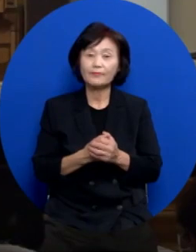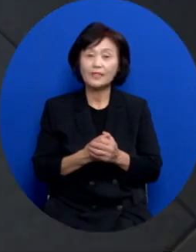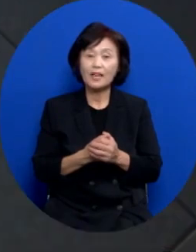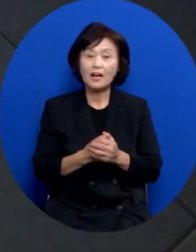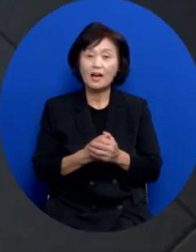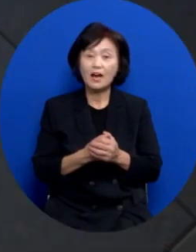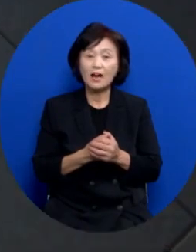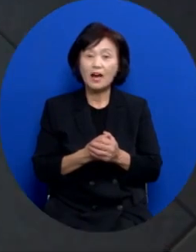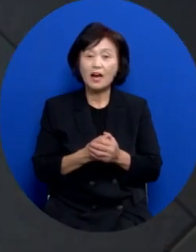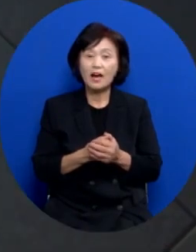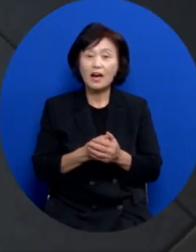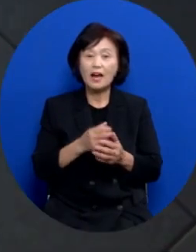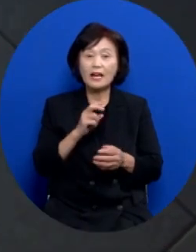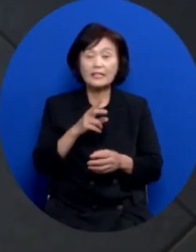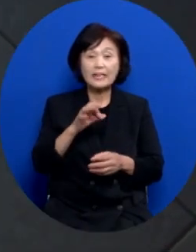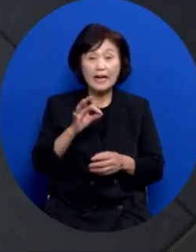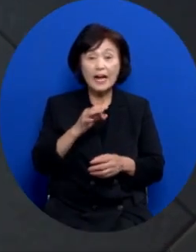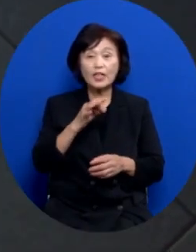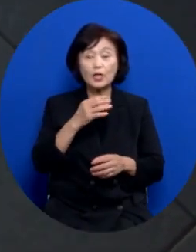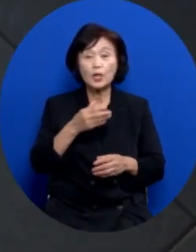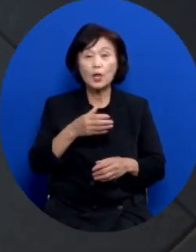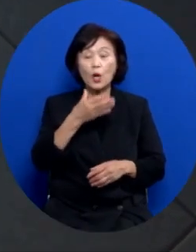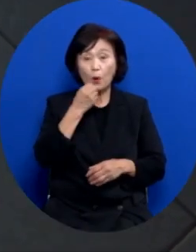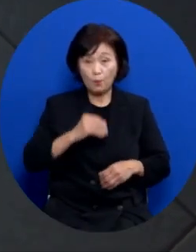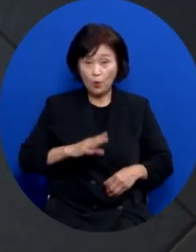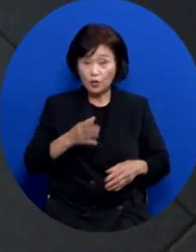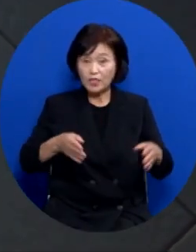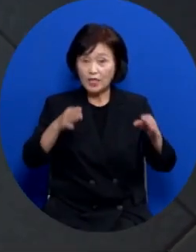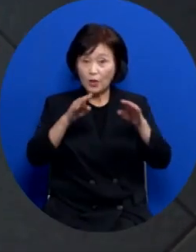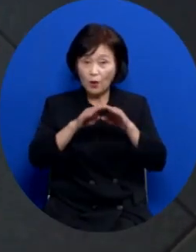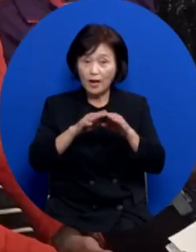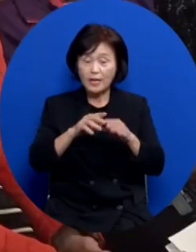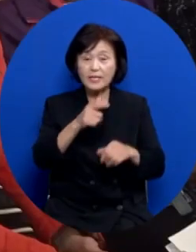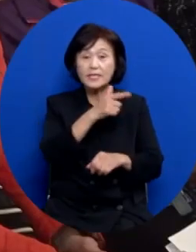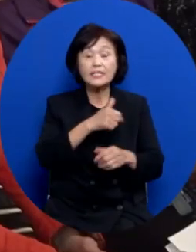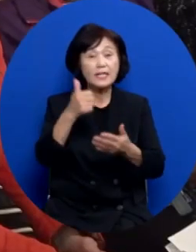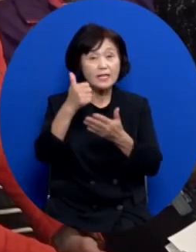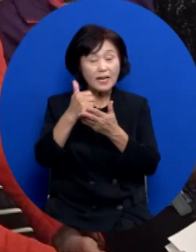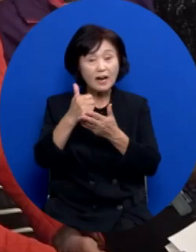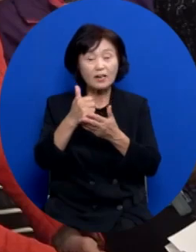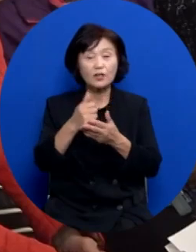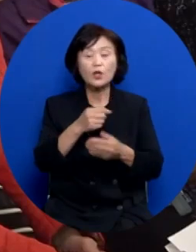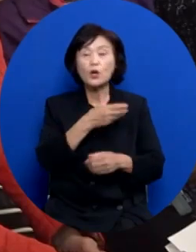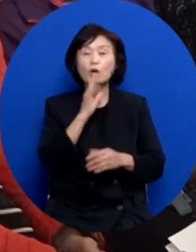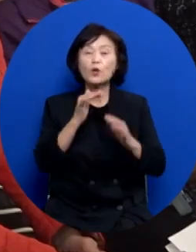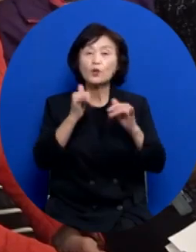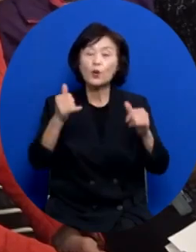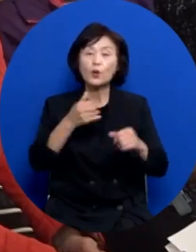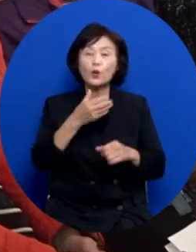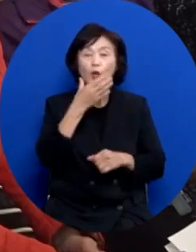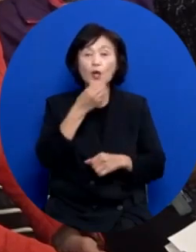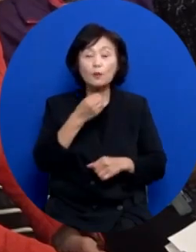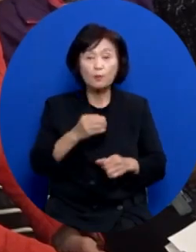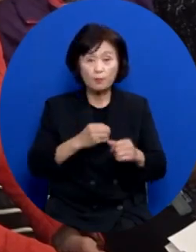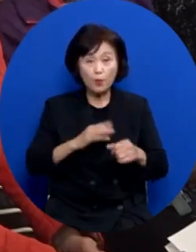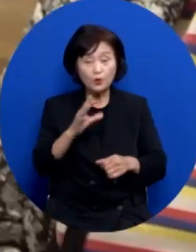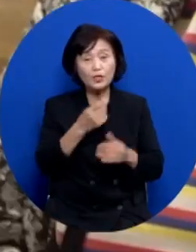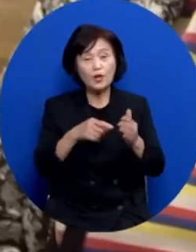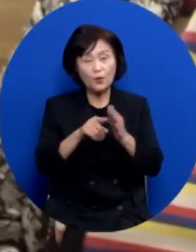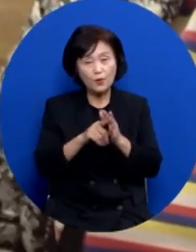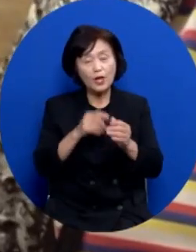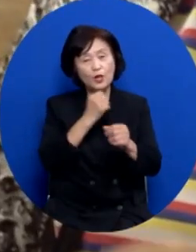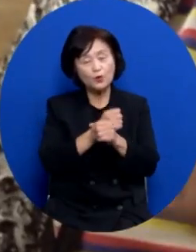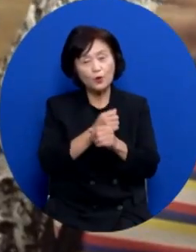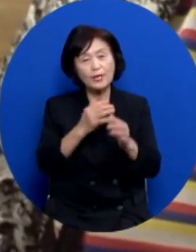복지관 법인 영안복지재단의 양병희 이사장은 중랑구청을 비롯해 노인복지를 위해 함께하는 이들에게 감사를